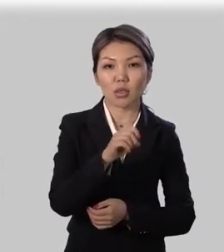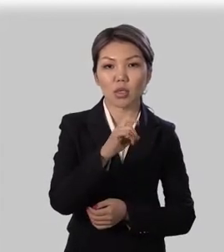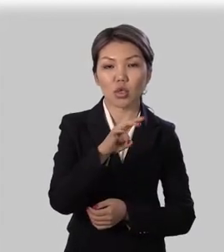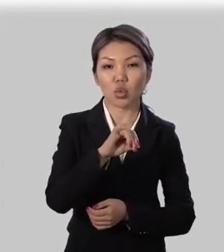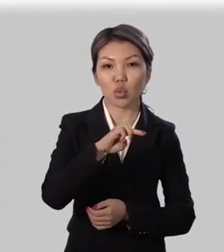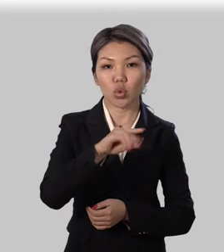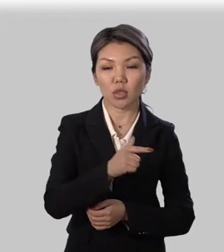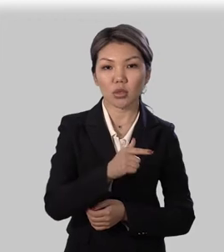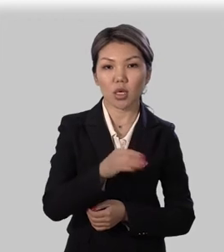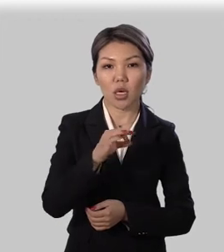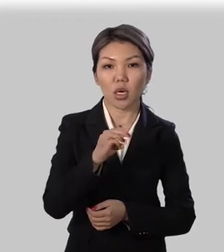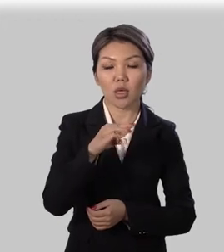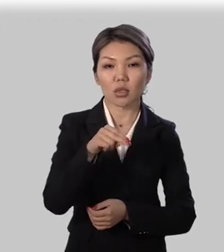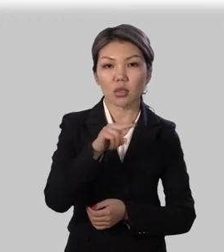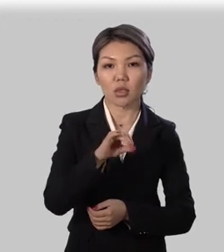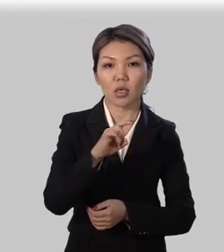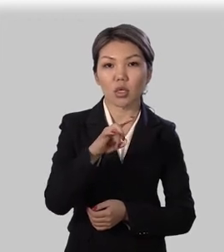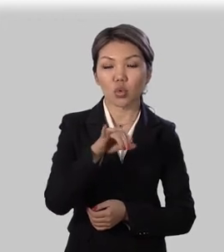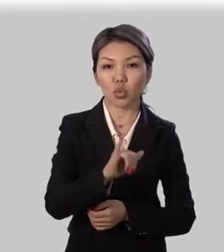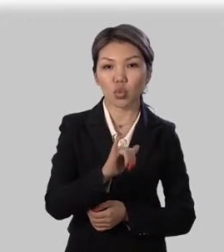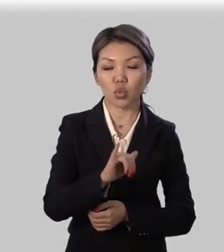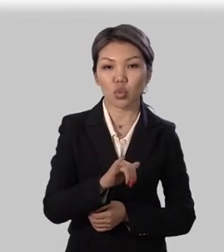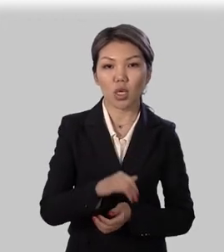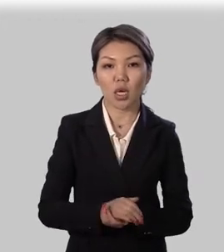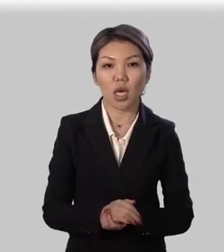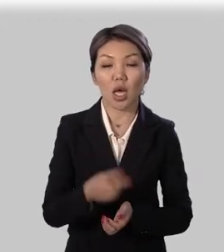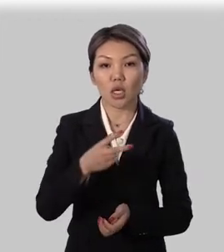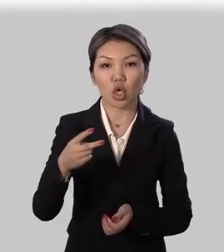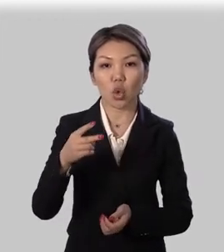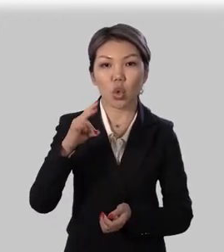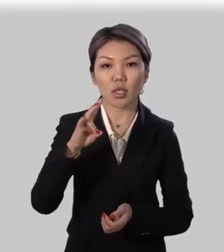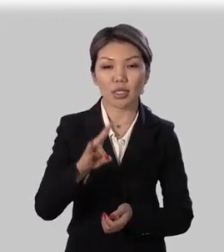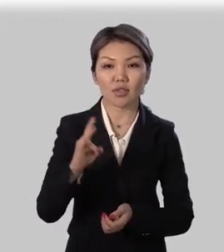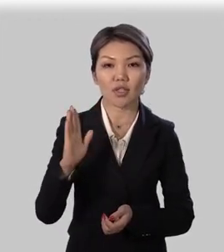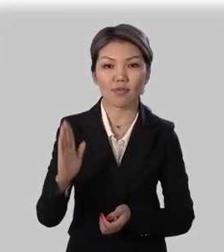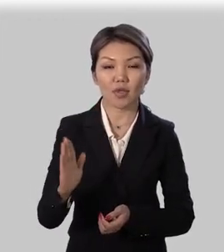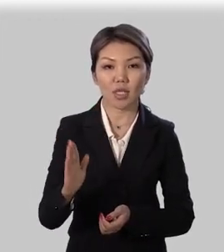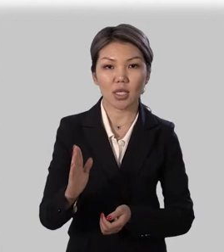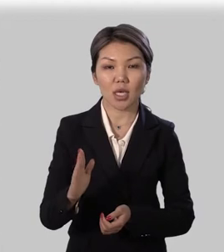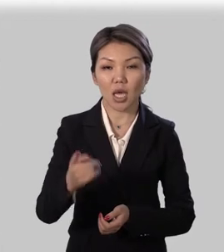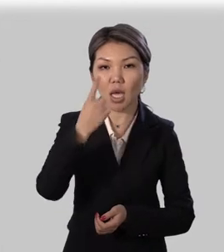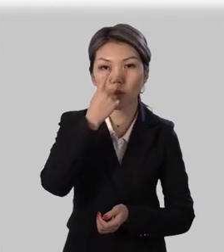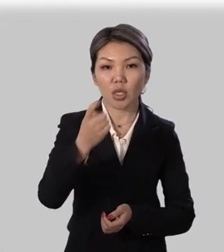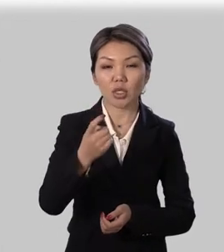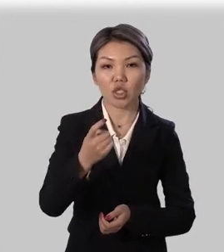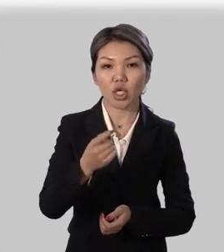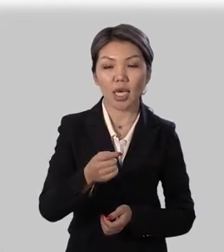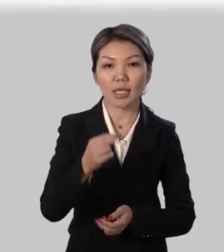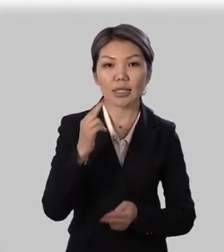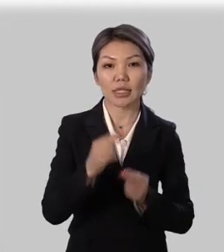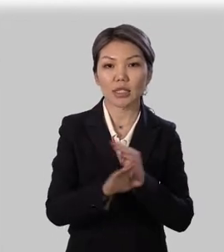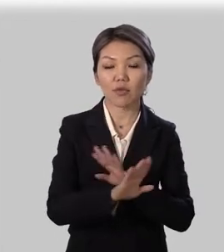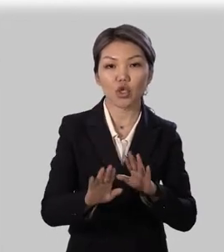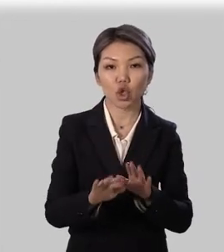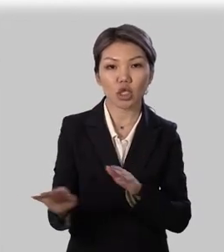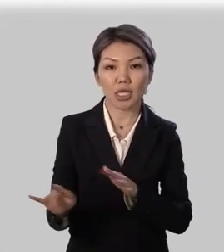отдохну глаголы несовершенного вида обозначает незавершенное действие и отвечает